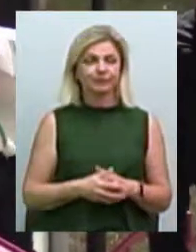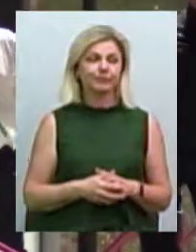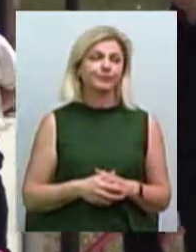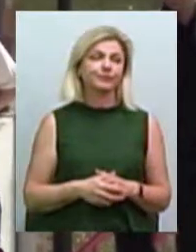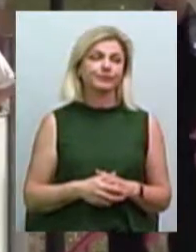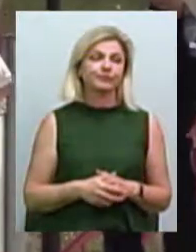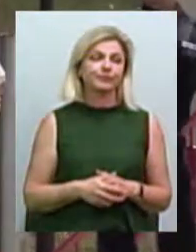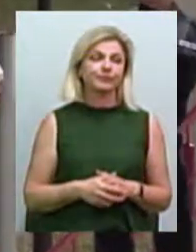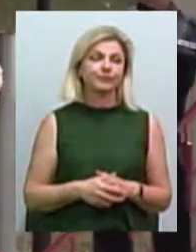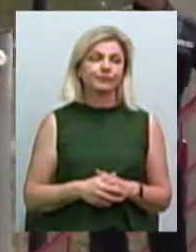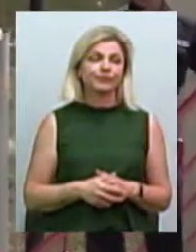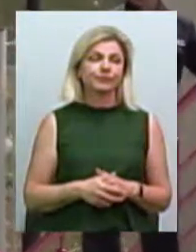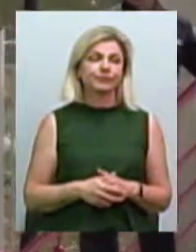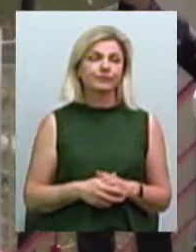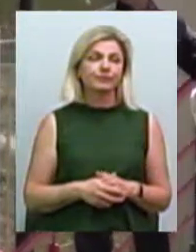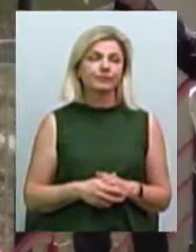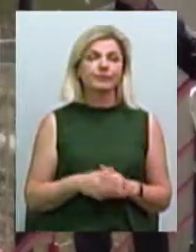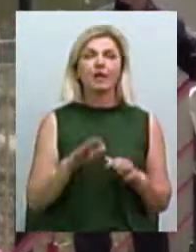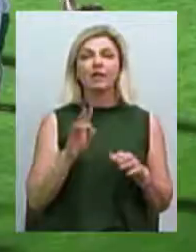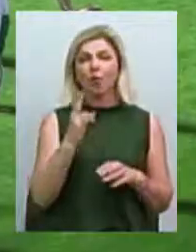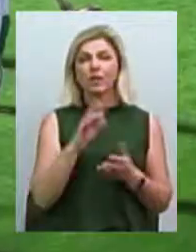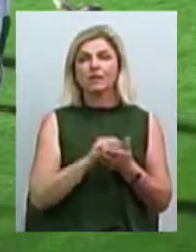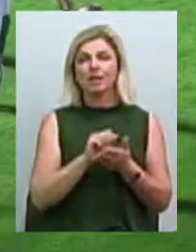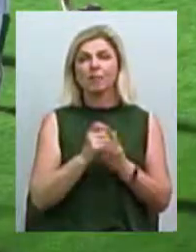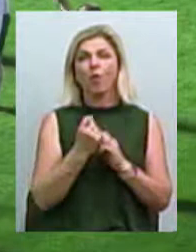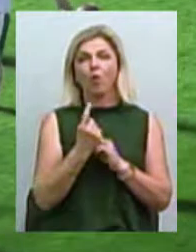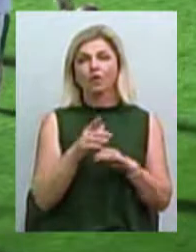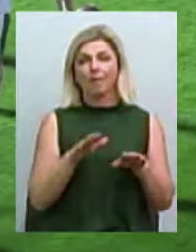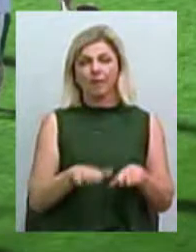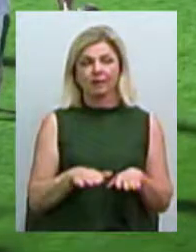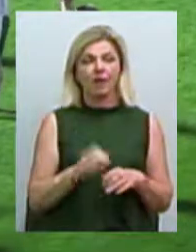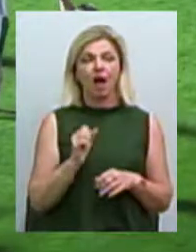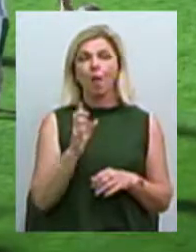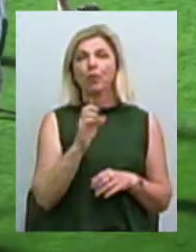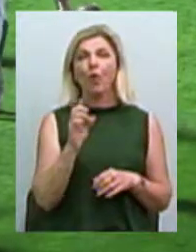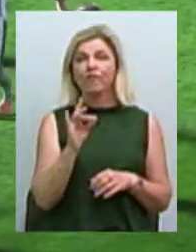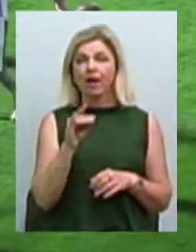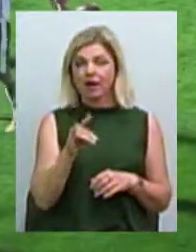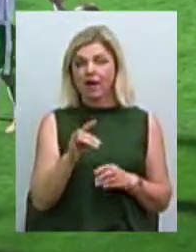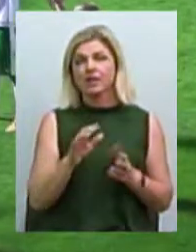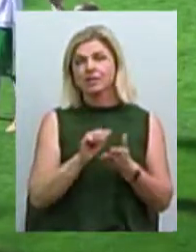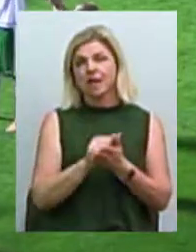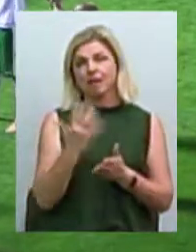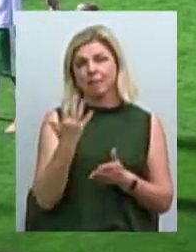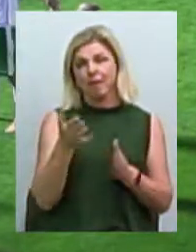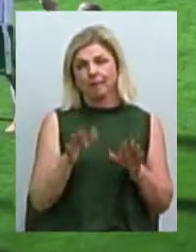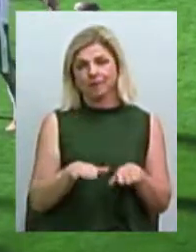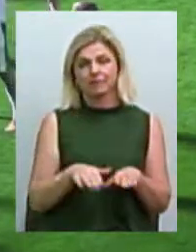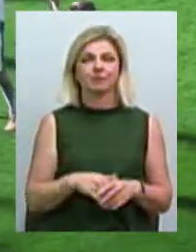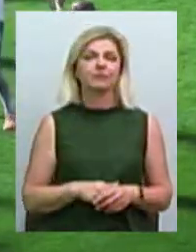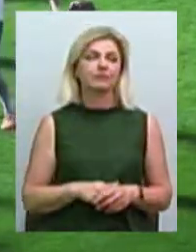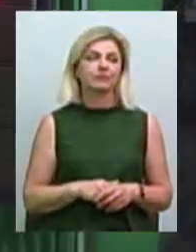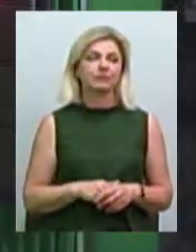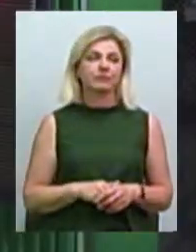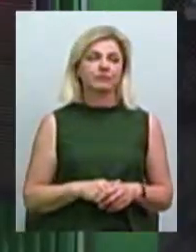зіграних турів Миколаїв опустився на 11-ту позицію. Оболонь-Бровар навпаки зуміла піднятися на 5-те місце і втрутилась у боротьбу за підвищення у